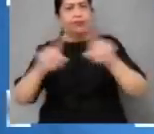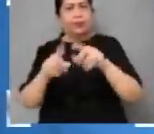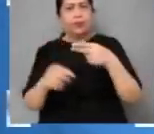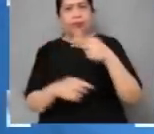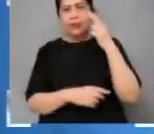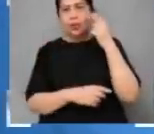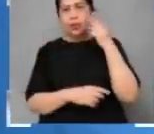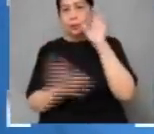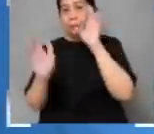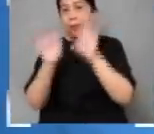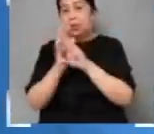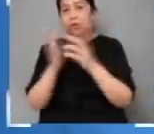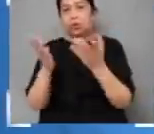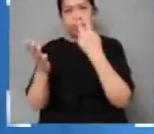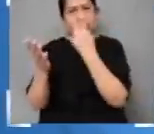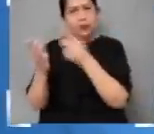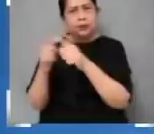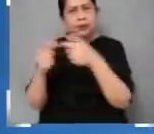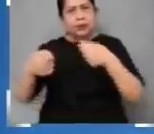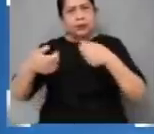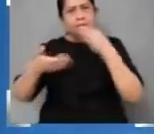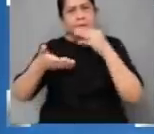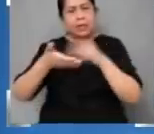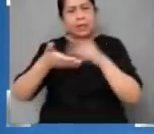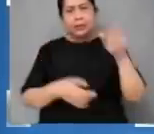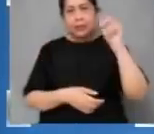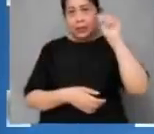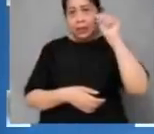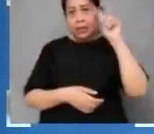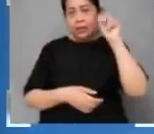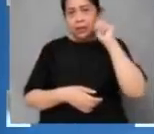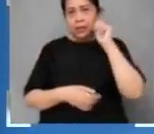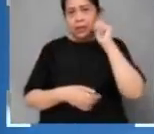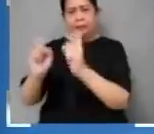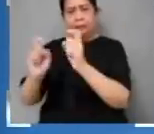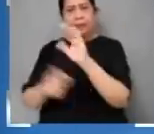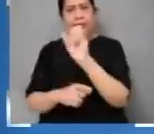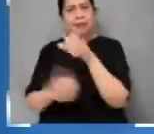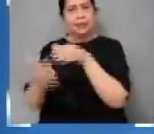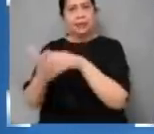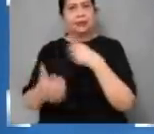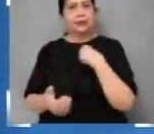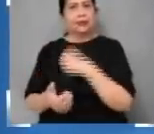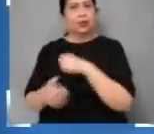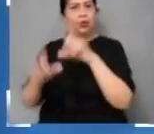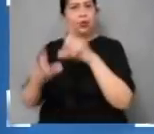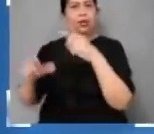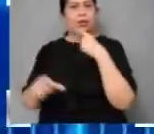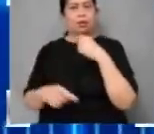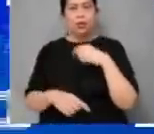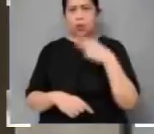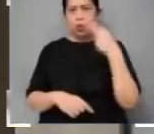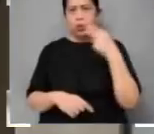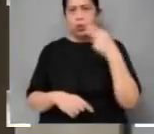litrato kung saan makikita ang text message ni Aguirre na nagsasabing madaliin ang kaso laban sa senadora. Sabi ni Ontiveros, walang basihan